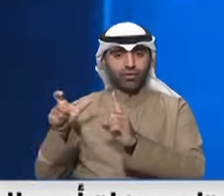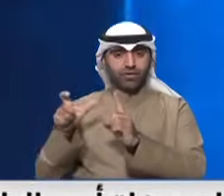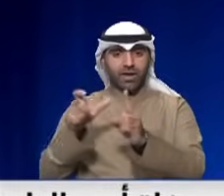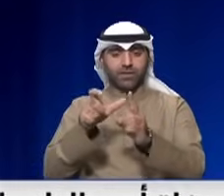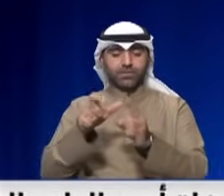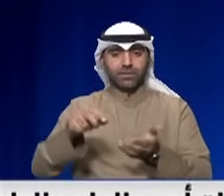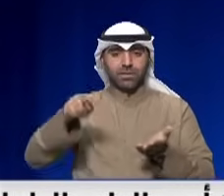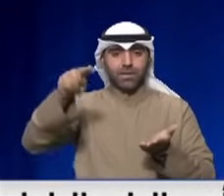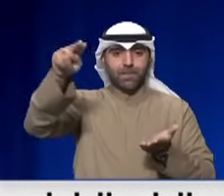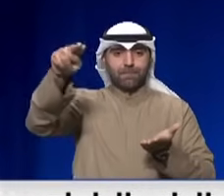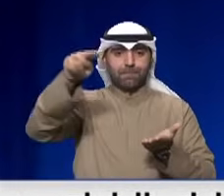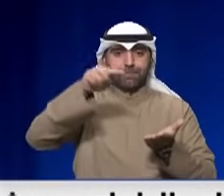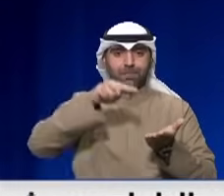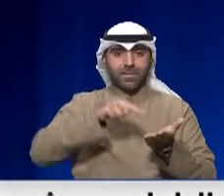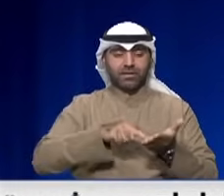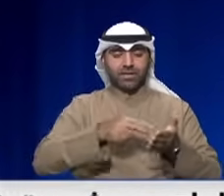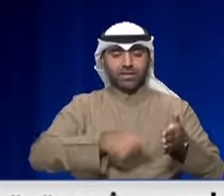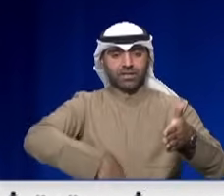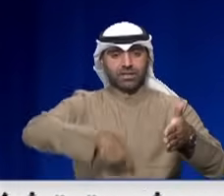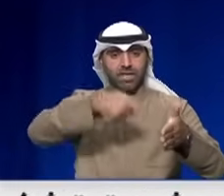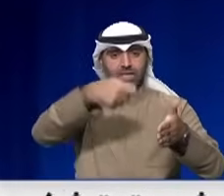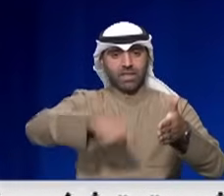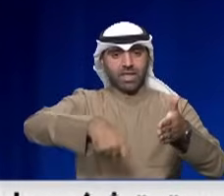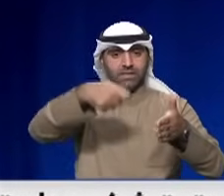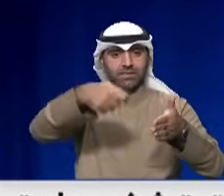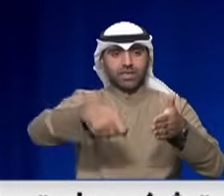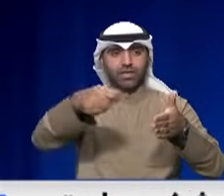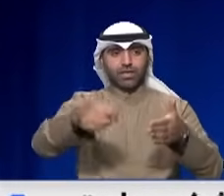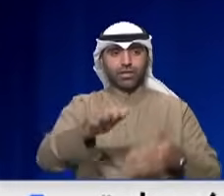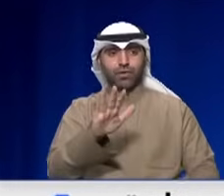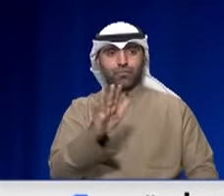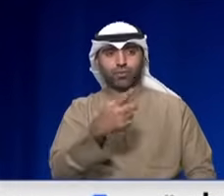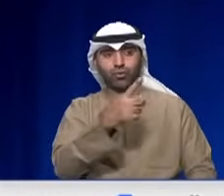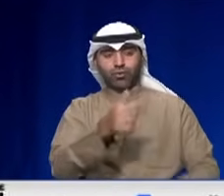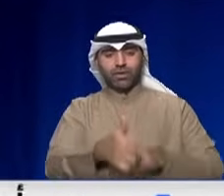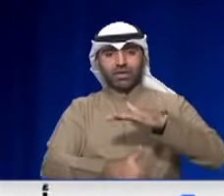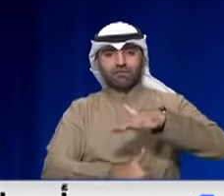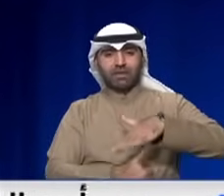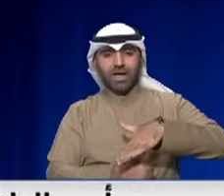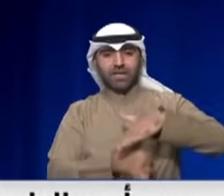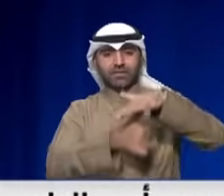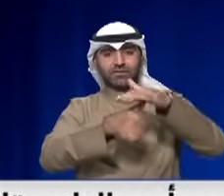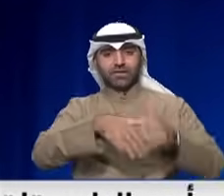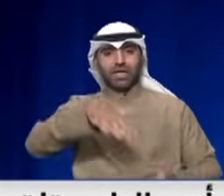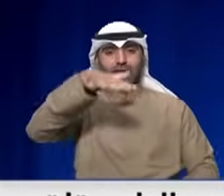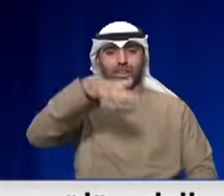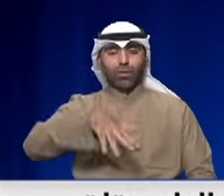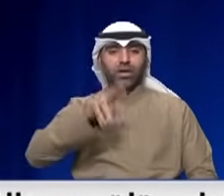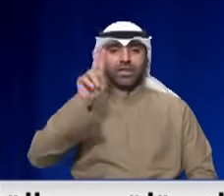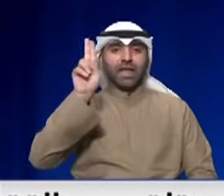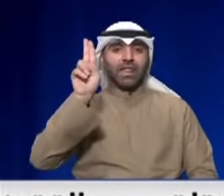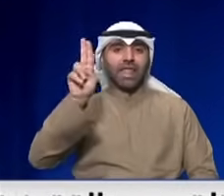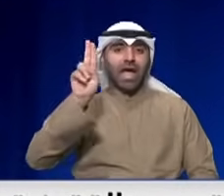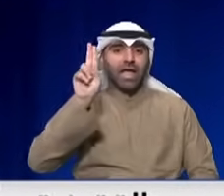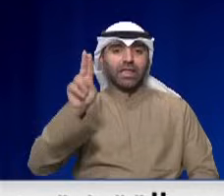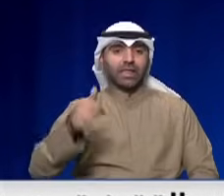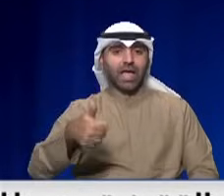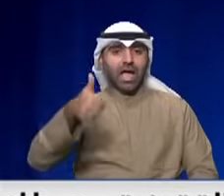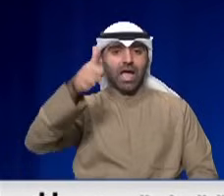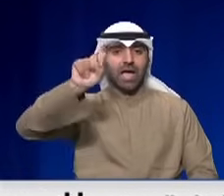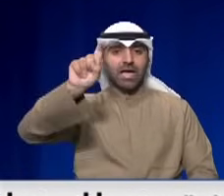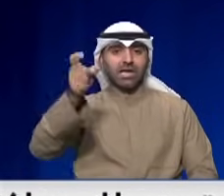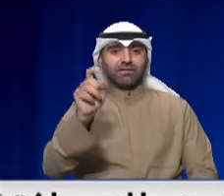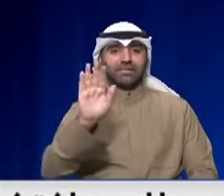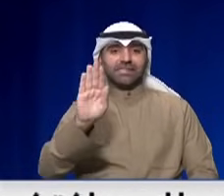تعزيه من فخامه الرئيس ر بيني خانوفا ستان الصديقه ورئيس مجموعه الرؤيه